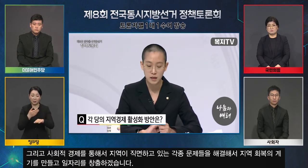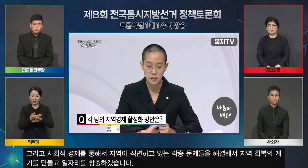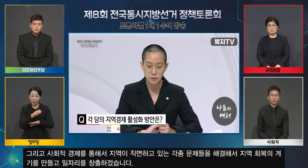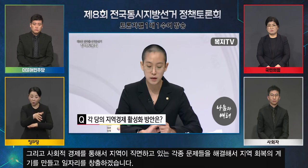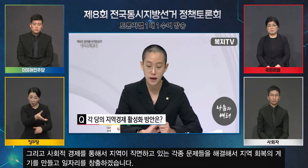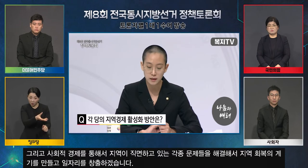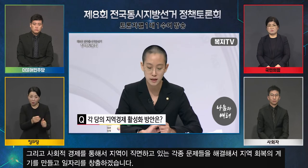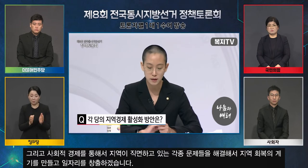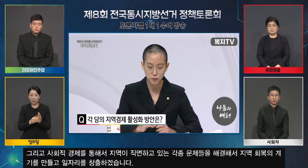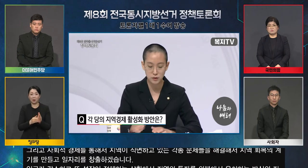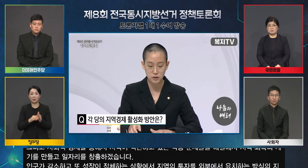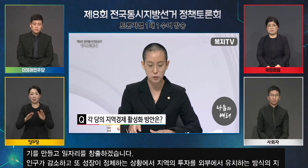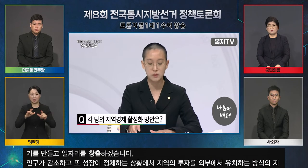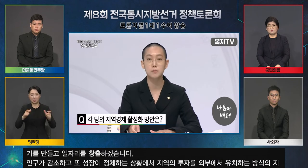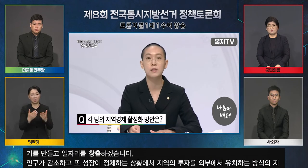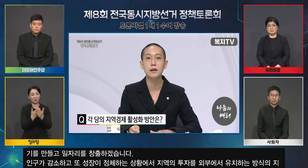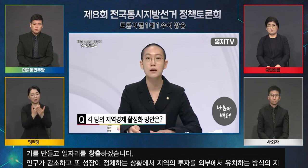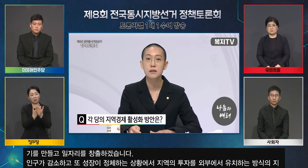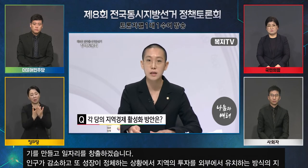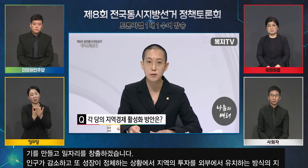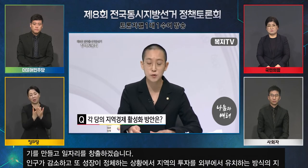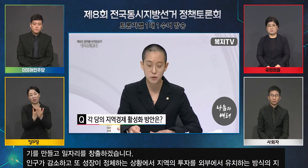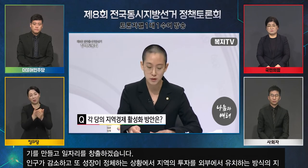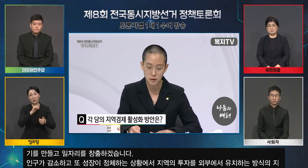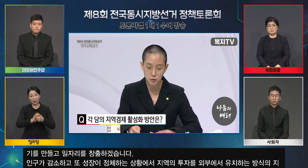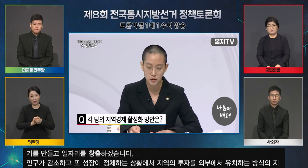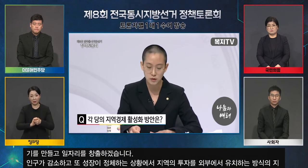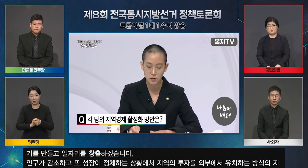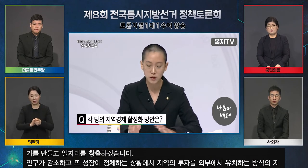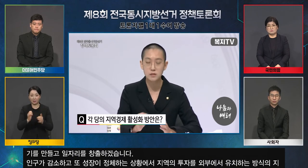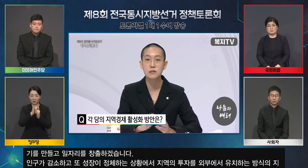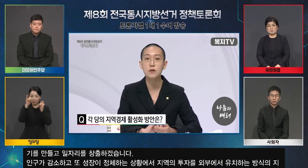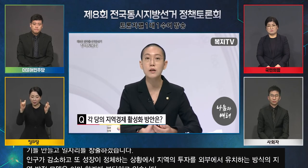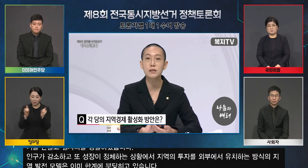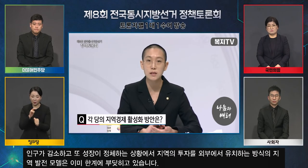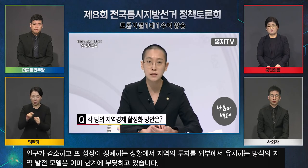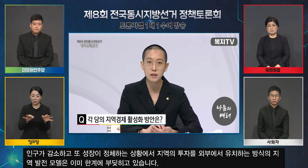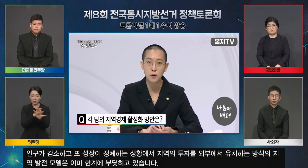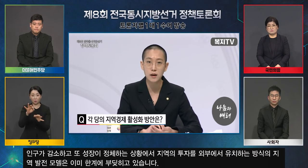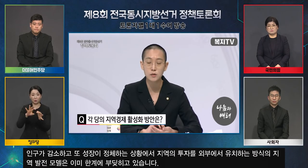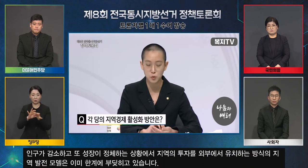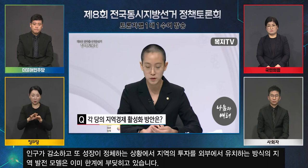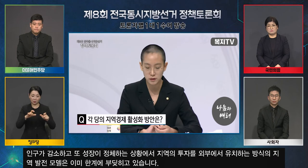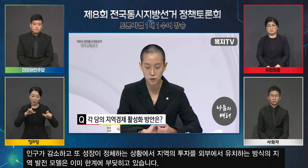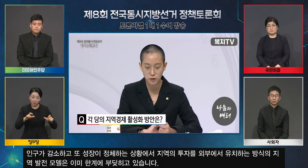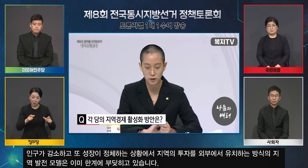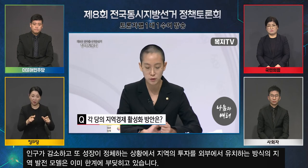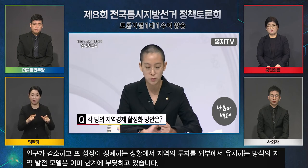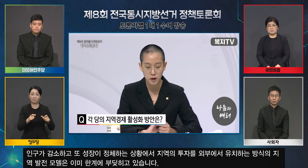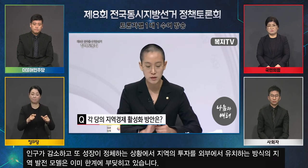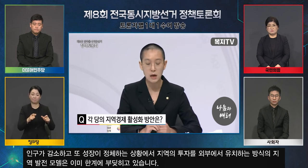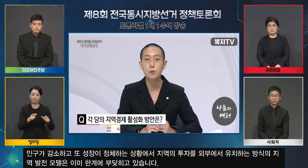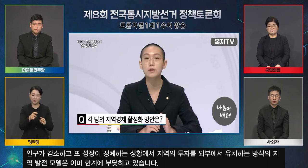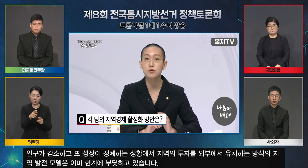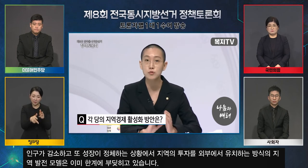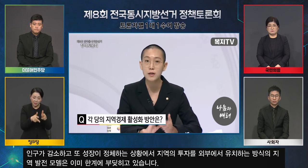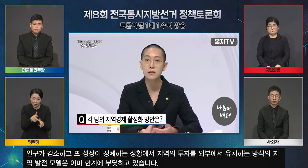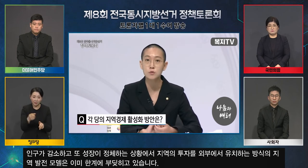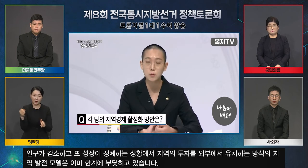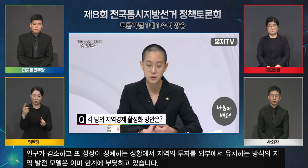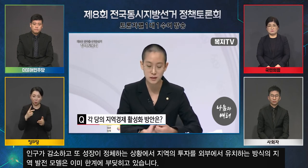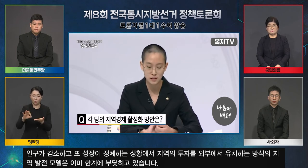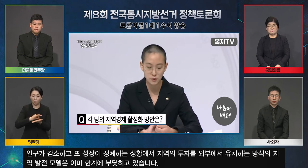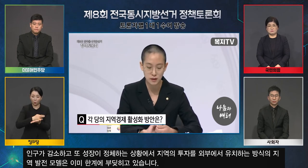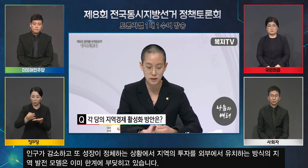모델은 이미 한계에 부딪히고 있습니다. 사회적 경제를 통해서 지역의 생산과 소비를 연결하고 자본의